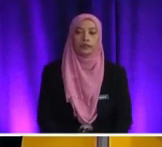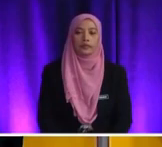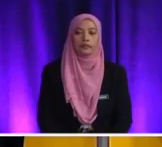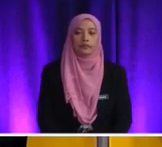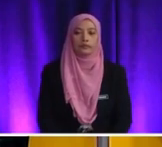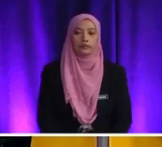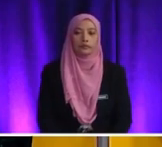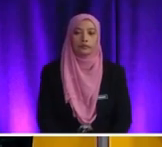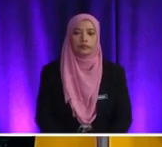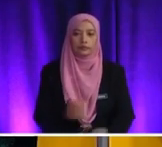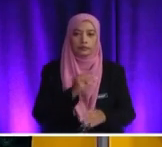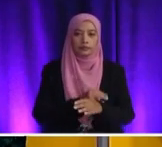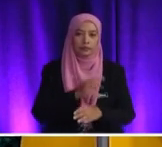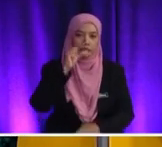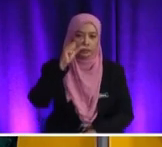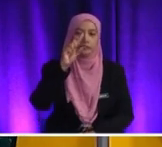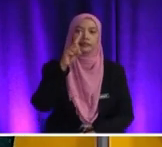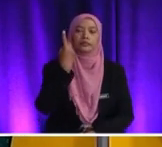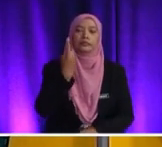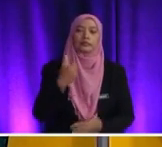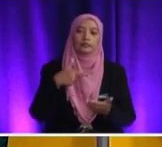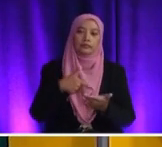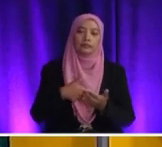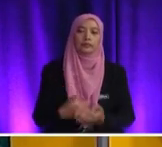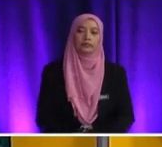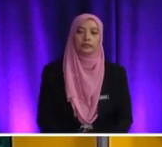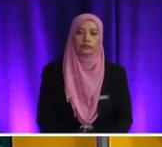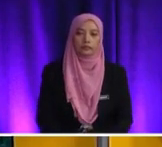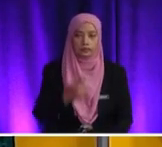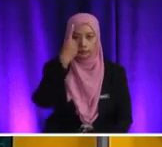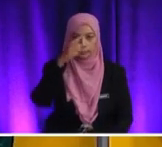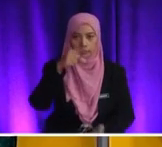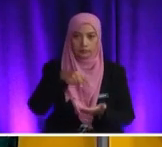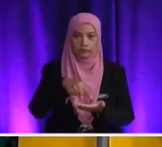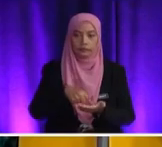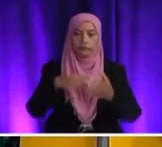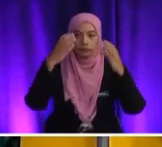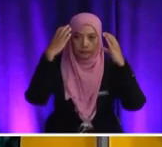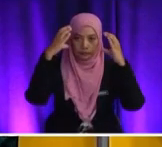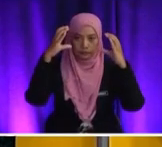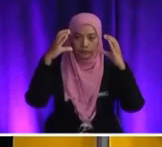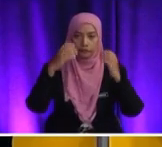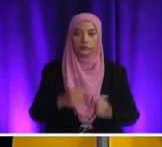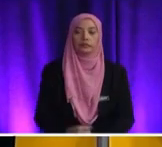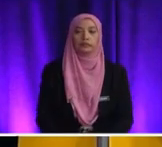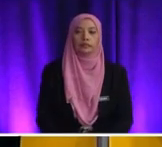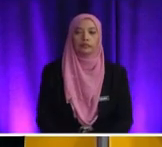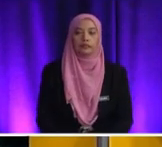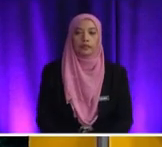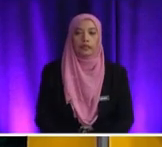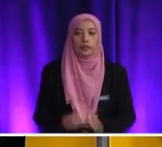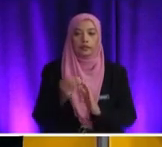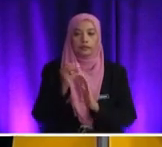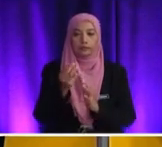begitu cemburu ya Oke untuk Nia Fiji AC guna bagi petul ada betul dingo